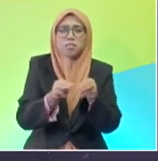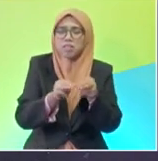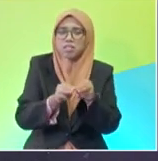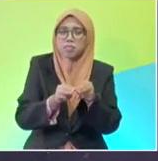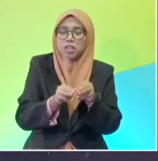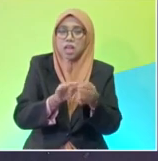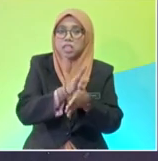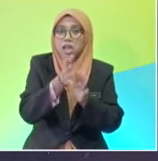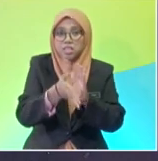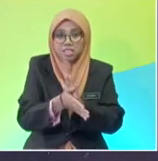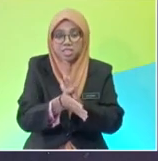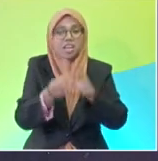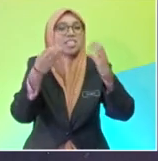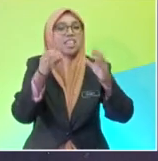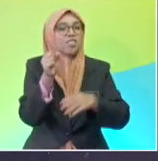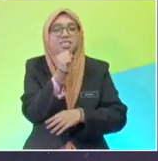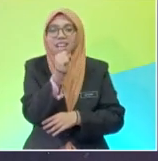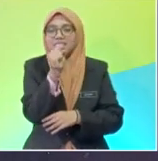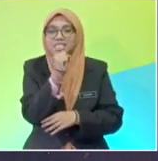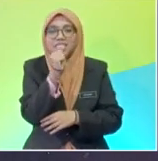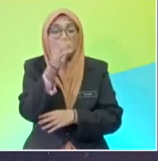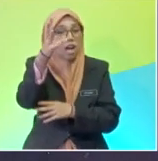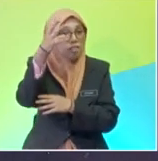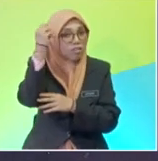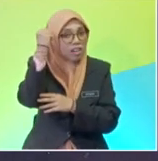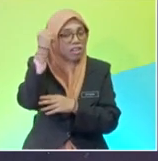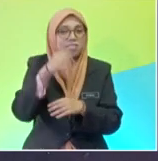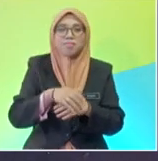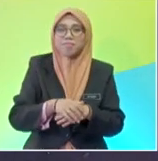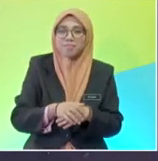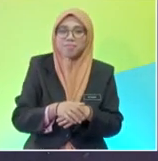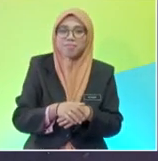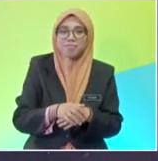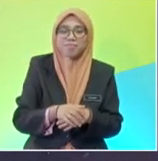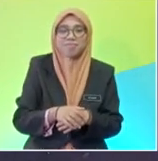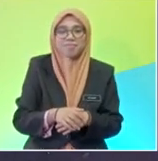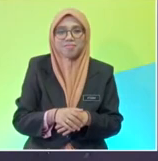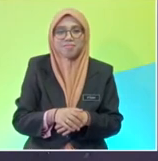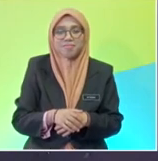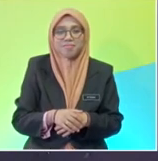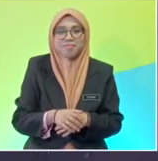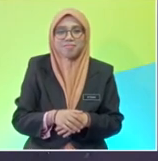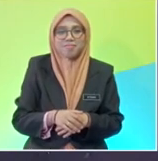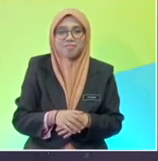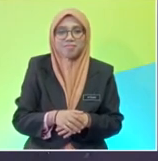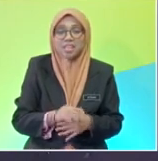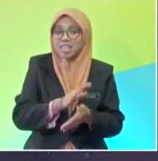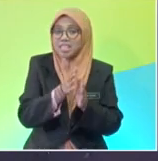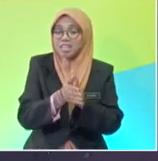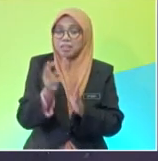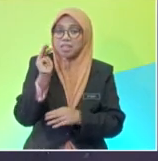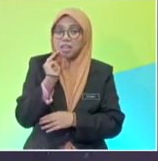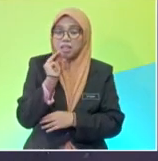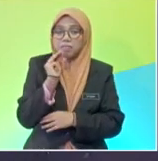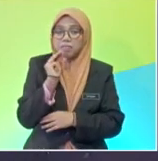Jadi cikgu nyanyi aja Januari, Februari, Mac, April. Macam tu. Okay. Jadi Mira,